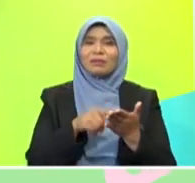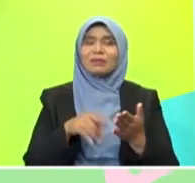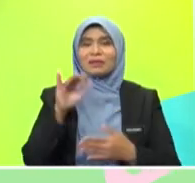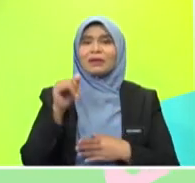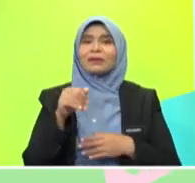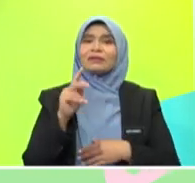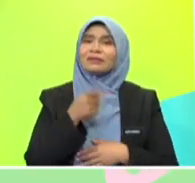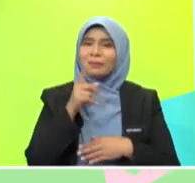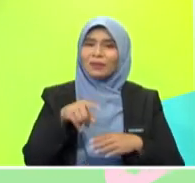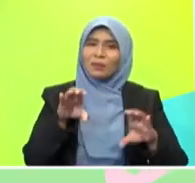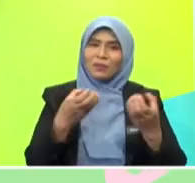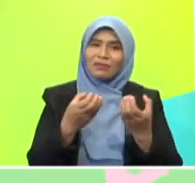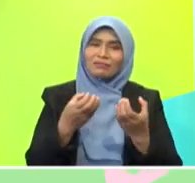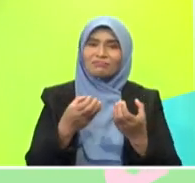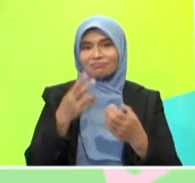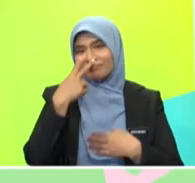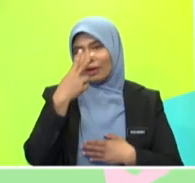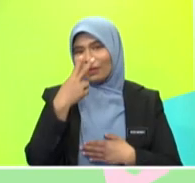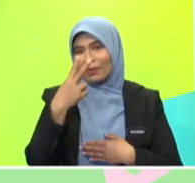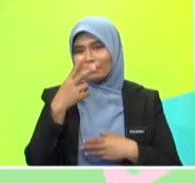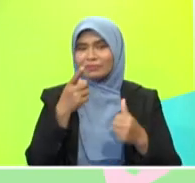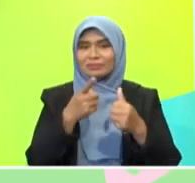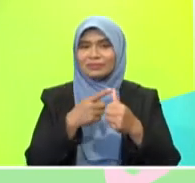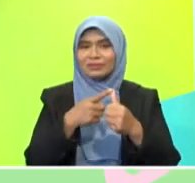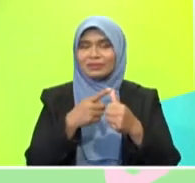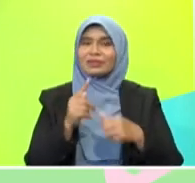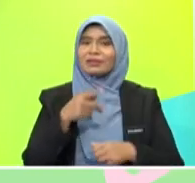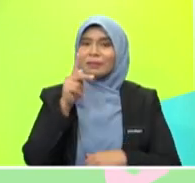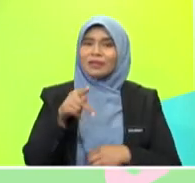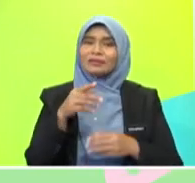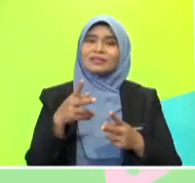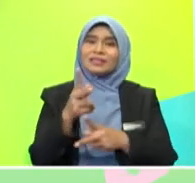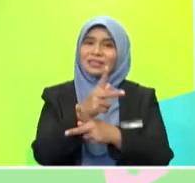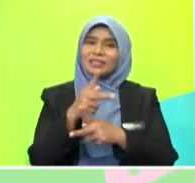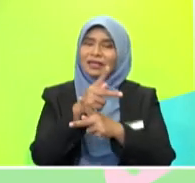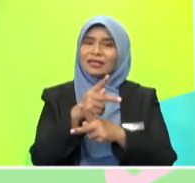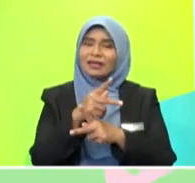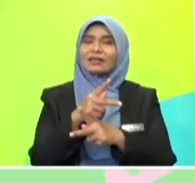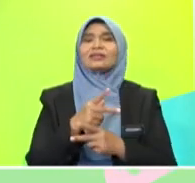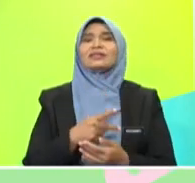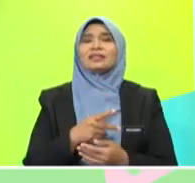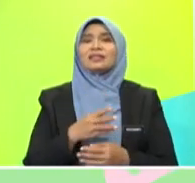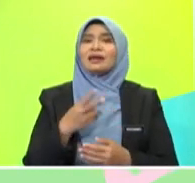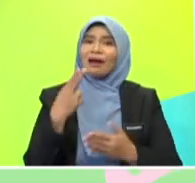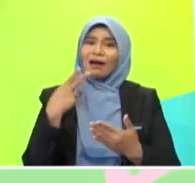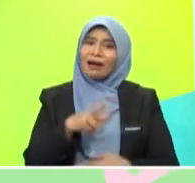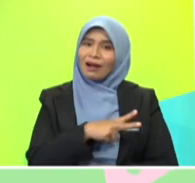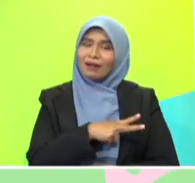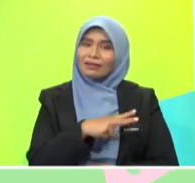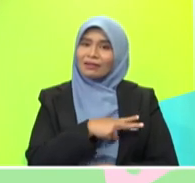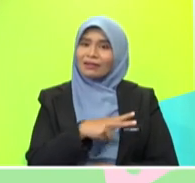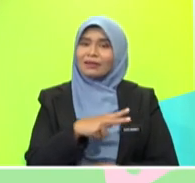perlu buat tengok yang pertama kita perlu menjaga dan memelihara harta benda sekelas